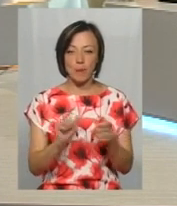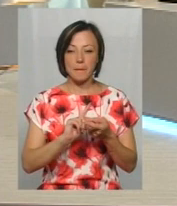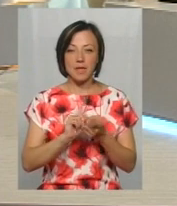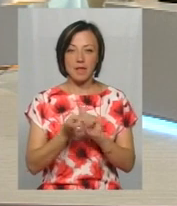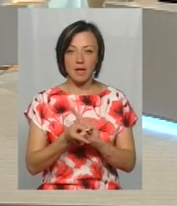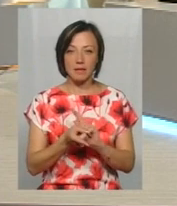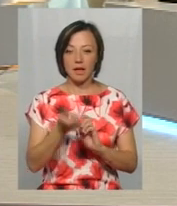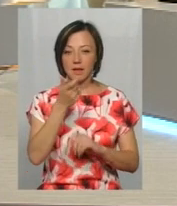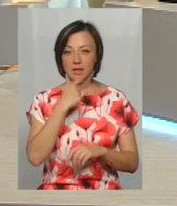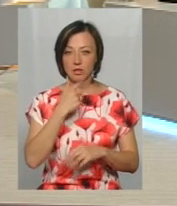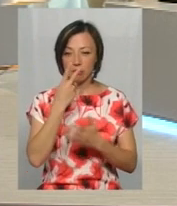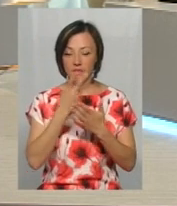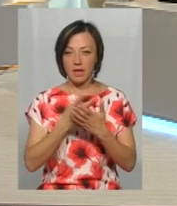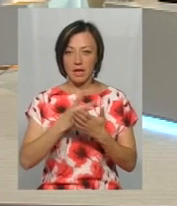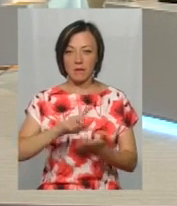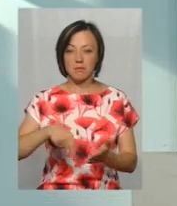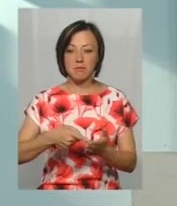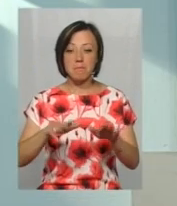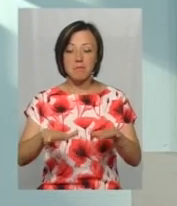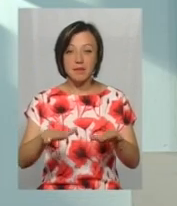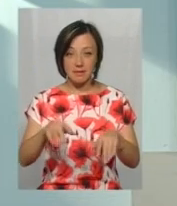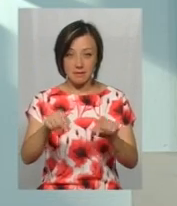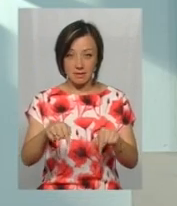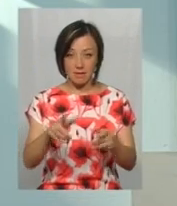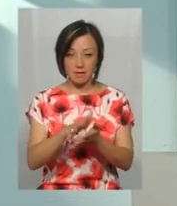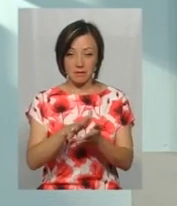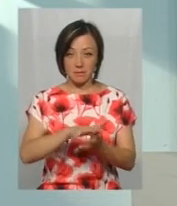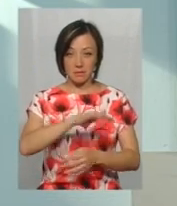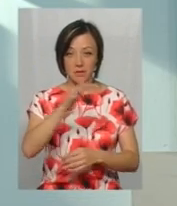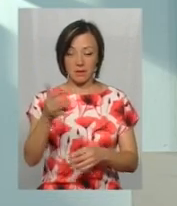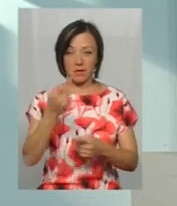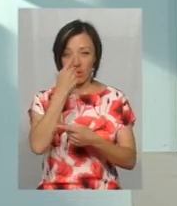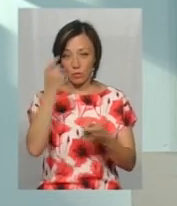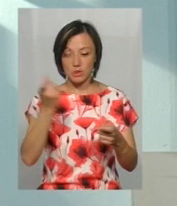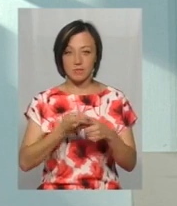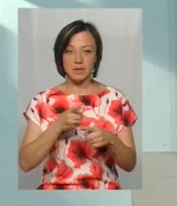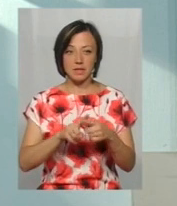міняється естетичний вигляд місця, який ми наголошуємо, що це